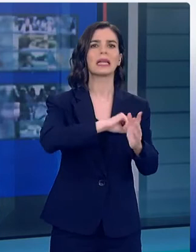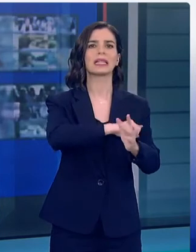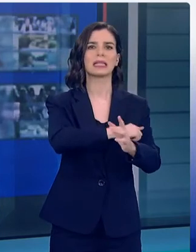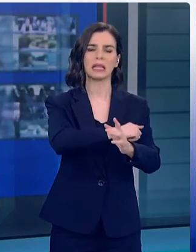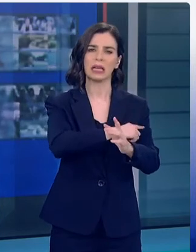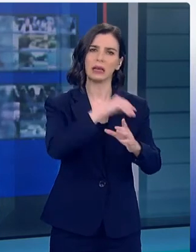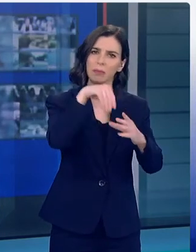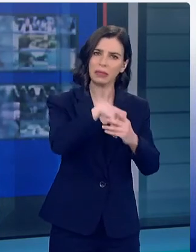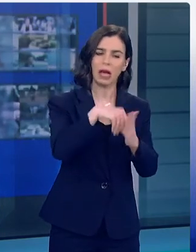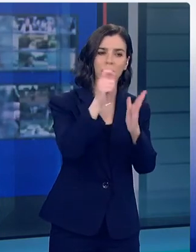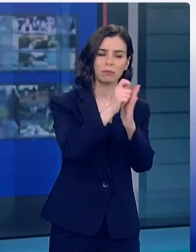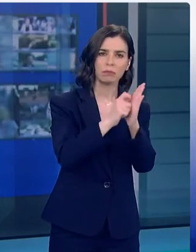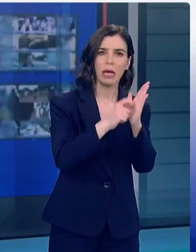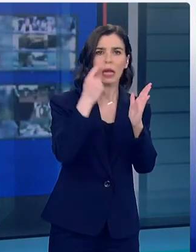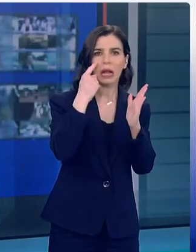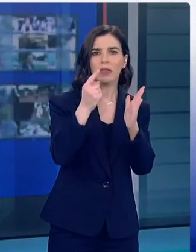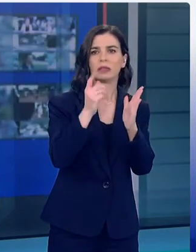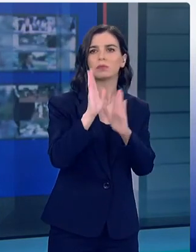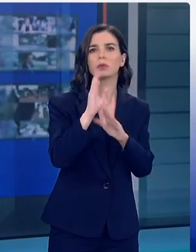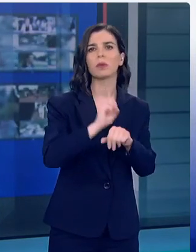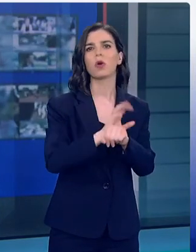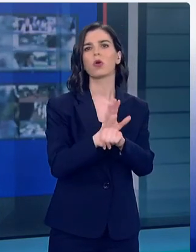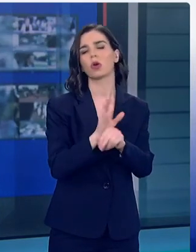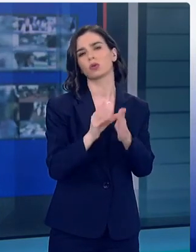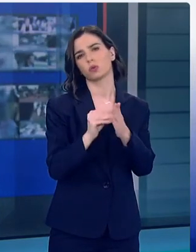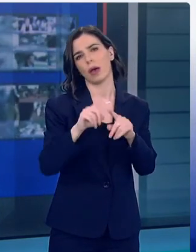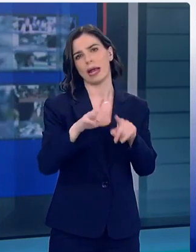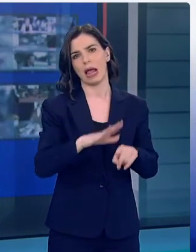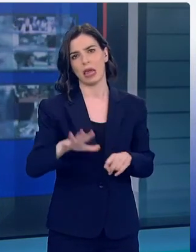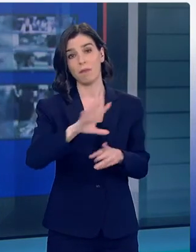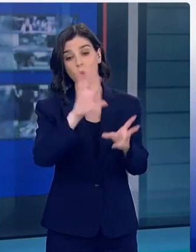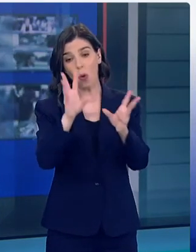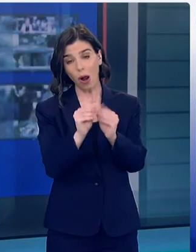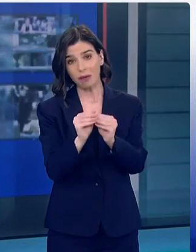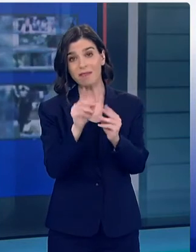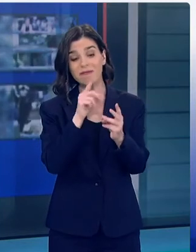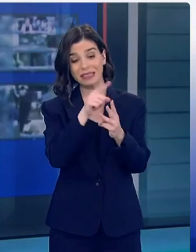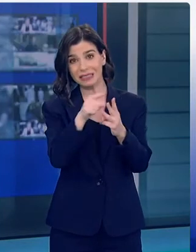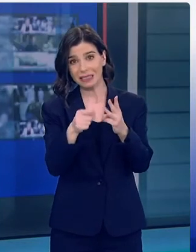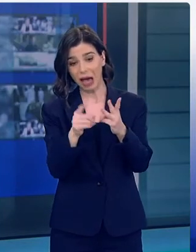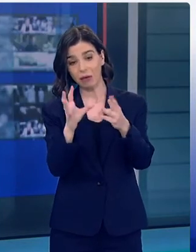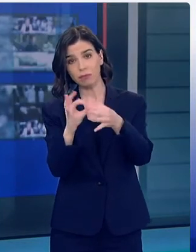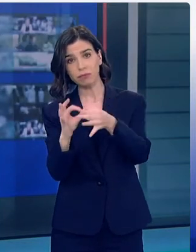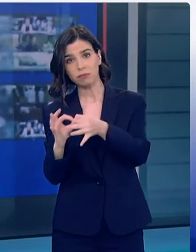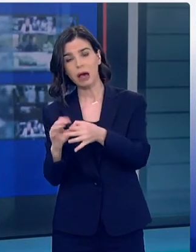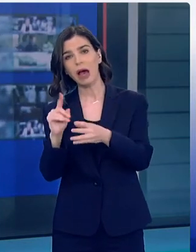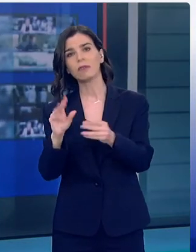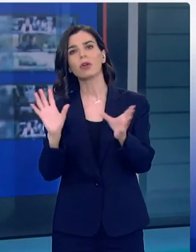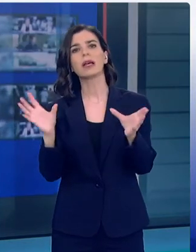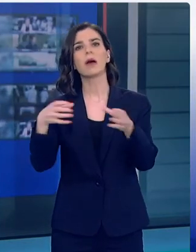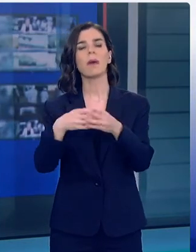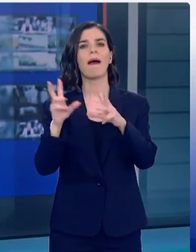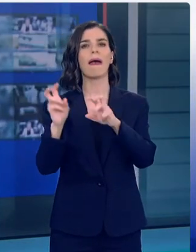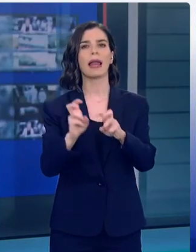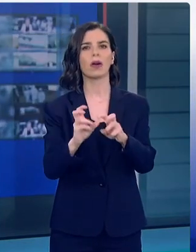οποίοι συμμετέχουν, για να έχεις μια εικόνα της πορείας του ιού στη χώρα σου. Αυτά λοιπόν, ο συνδυασμός των τριών θα είναι ο μαζικός εργαστηριακός